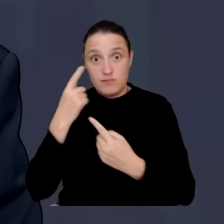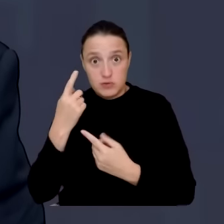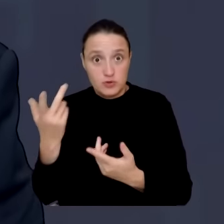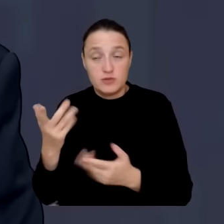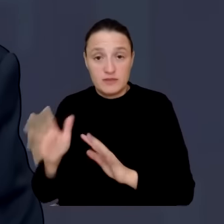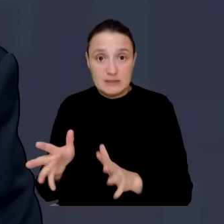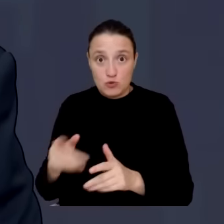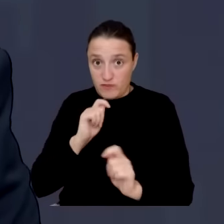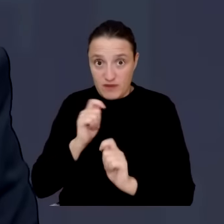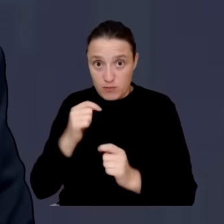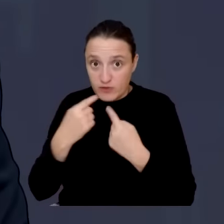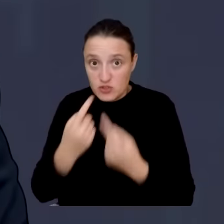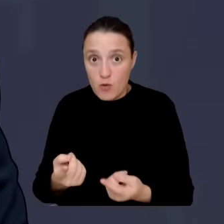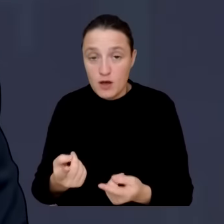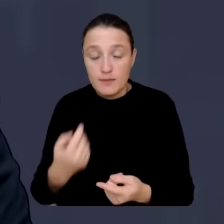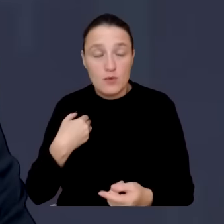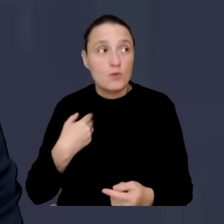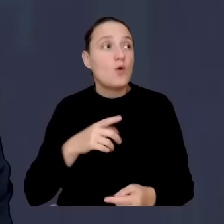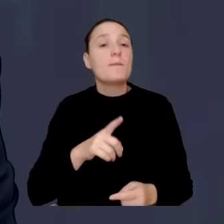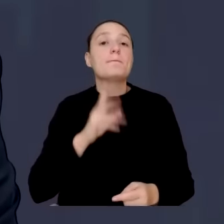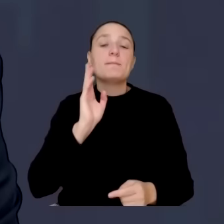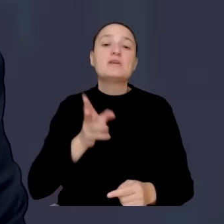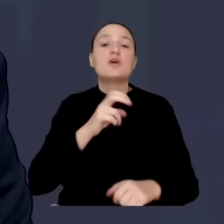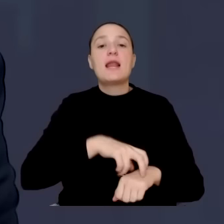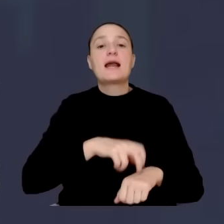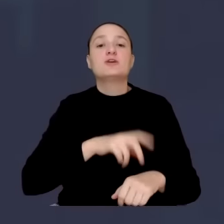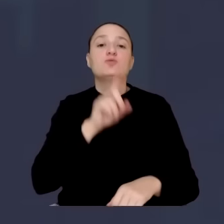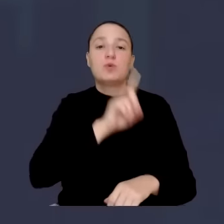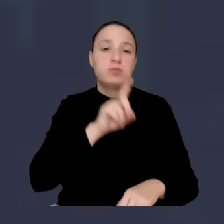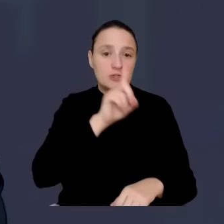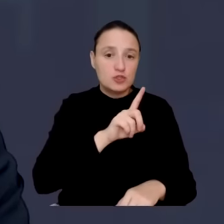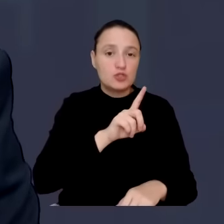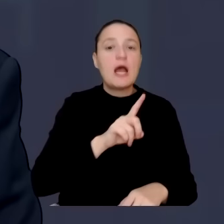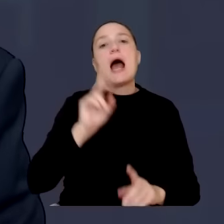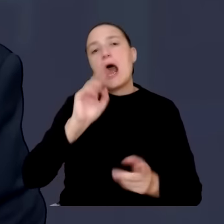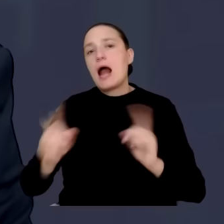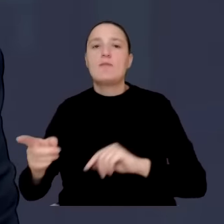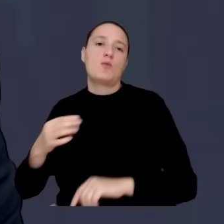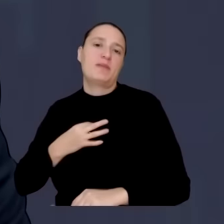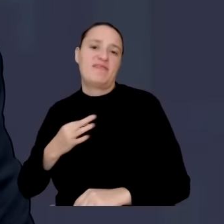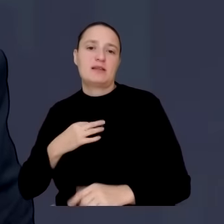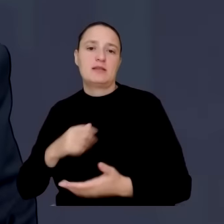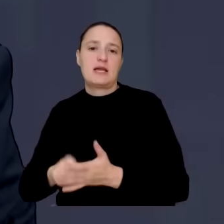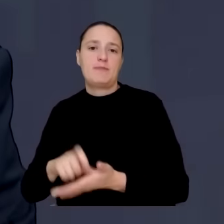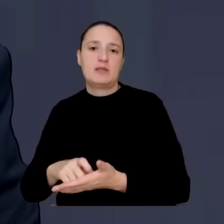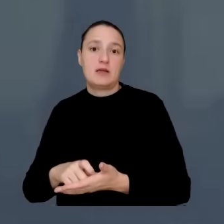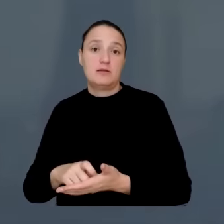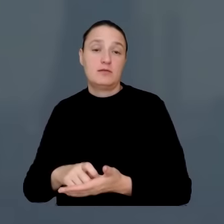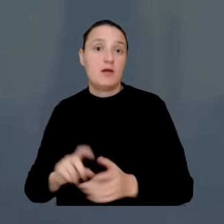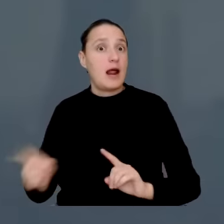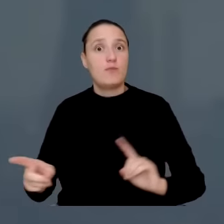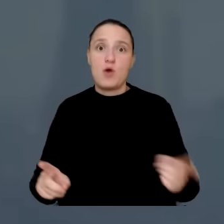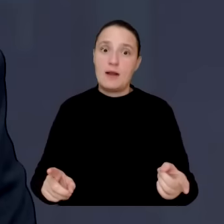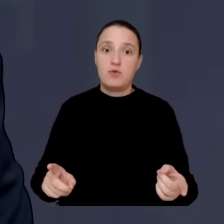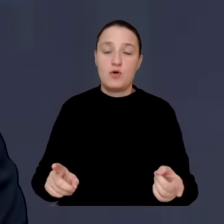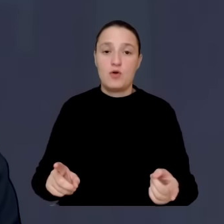tego wywiadu będzie pracował w publicznej służbie zdrowia albo będzie miał swój prywatny gabinet jakby zasugerowała że lekarze i to